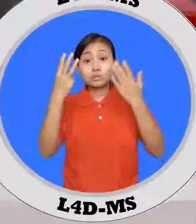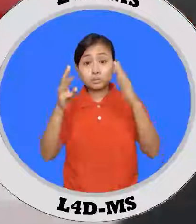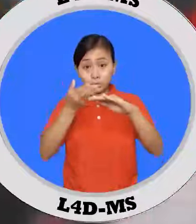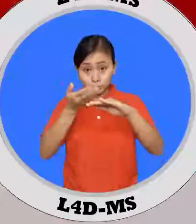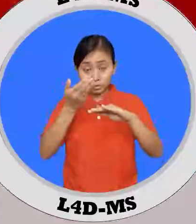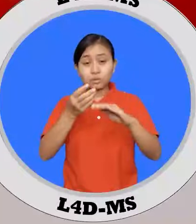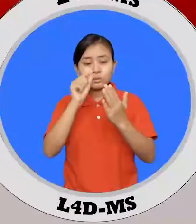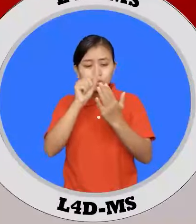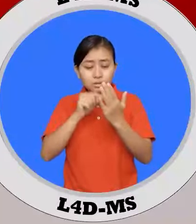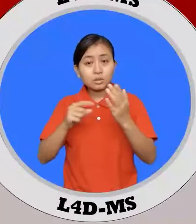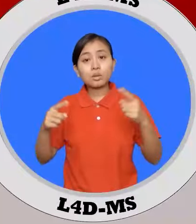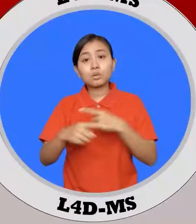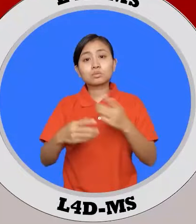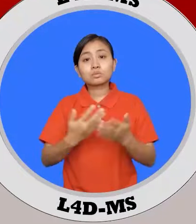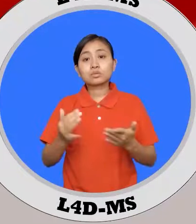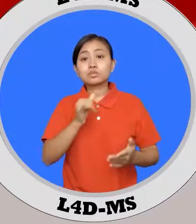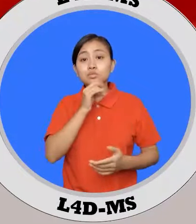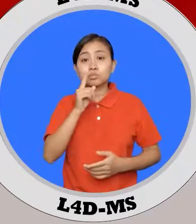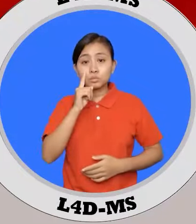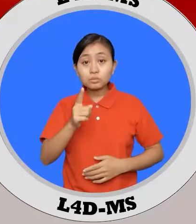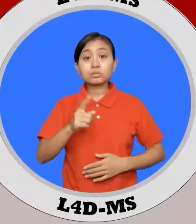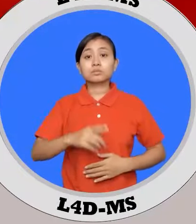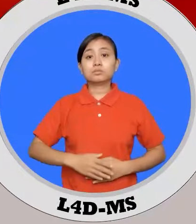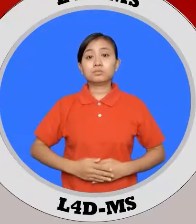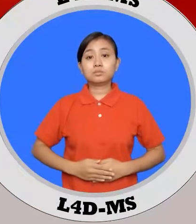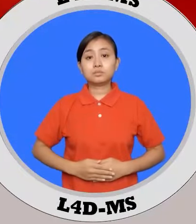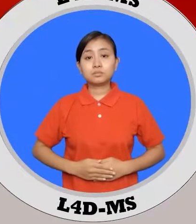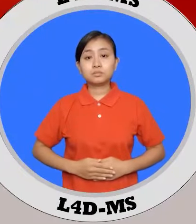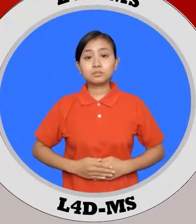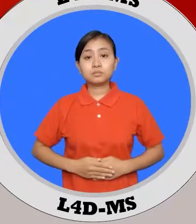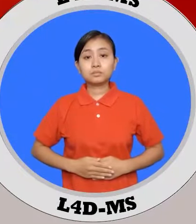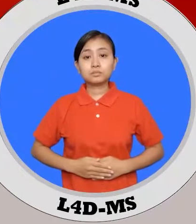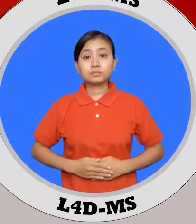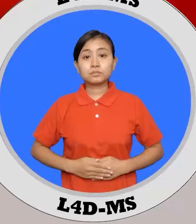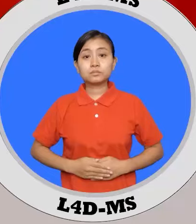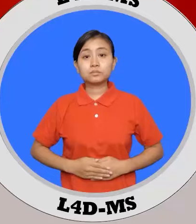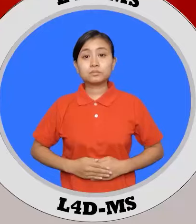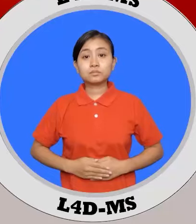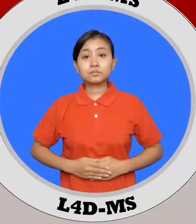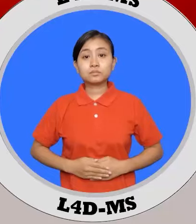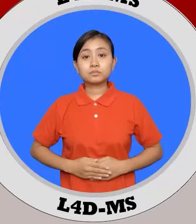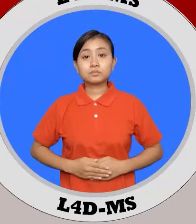နေတာပါ။အဲ့ဒီ post ကိုတော့38ယောက်က like လုပ်ထားပါတယ်။ viewer ကတော့